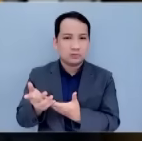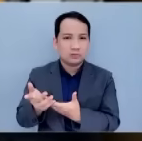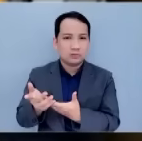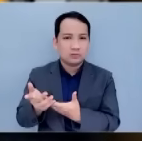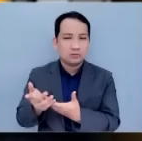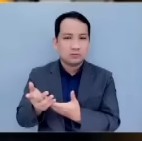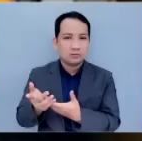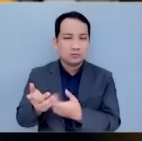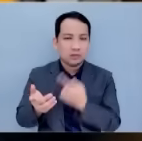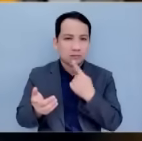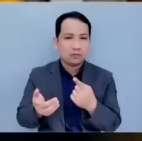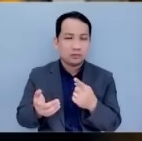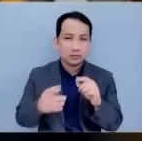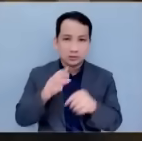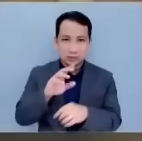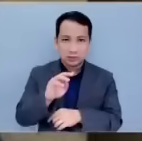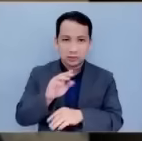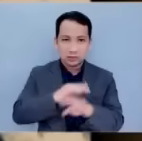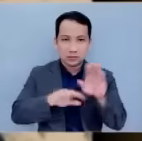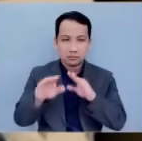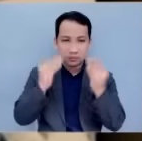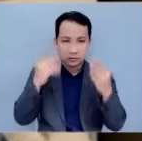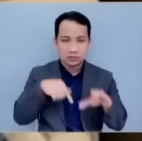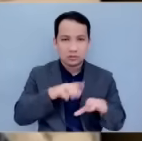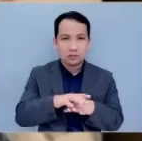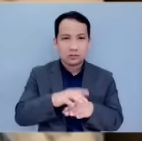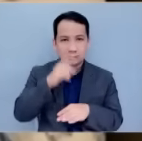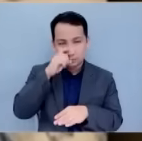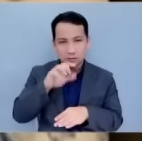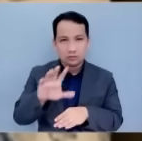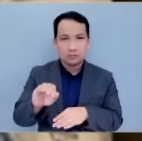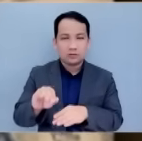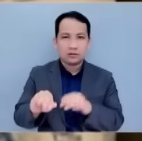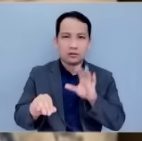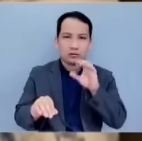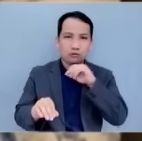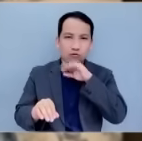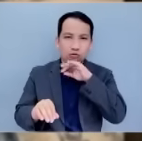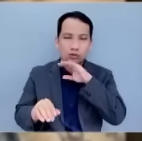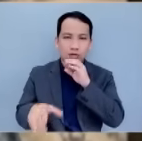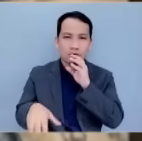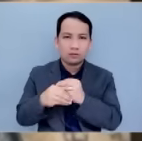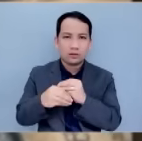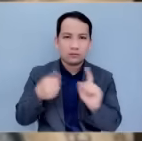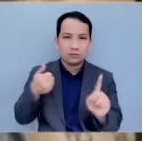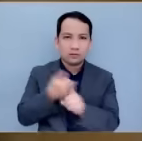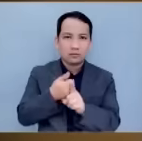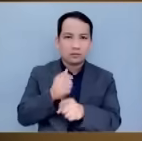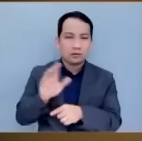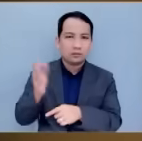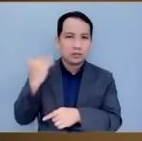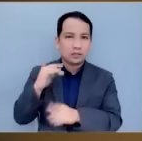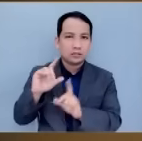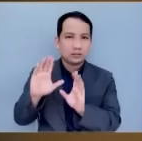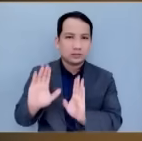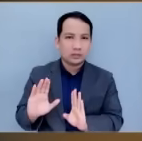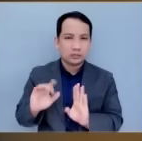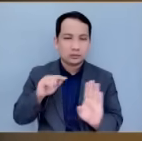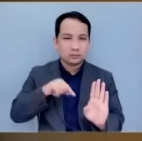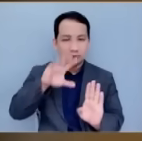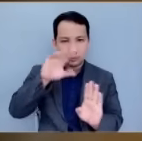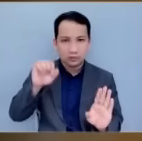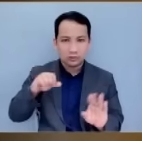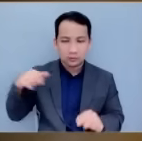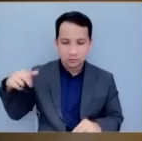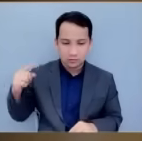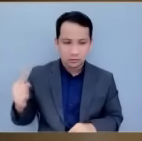Sa Davao City pa rin, dado na spot ang 73 taong gulang na lola matapos mabundol ng motorsiklo nitong Linggo. Tumatawid daw sa pedestrian lane sa